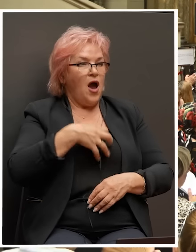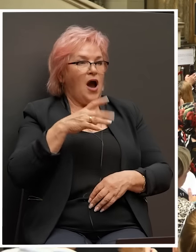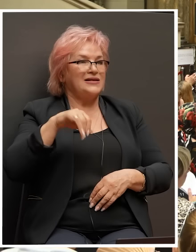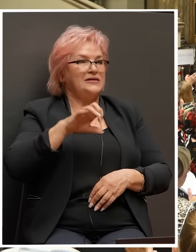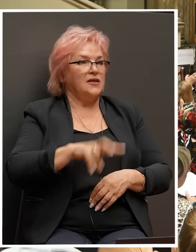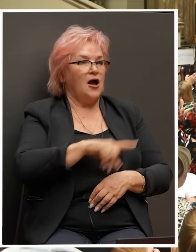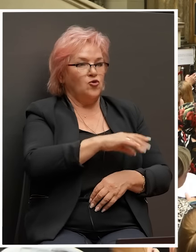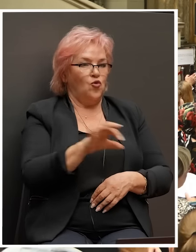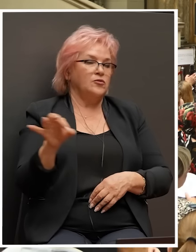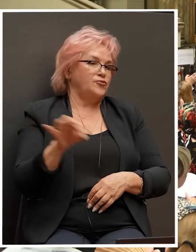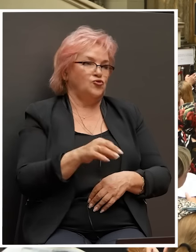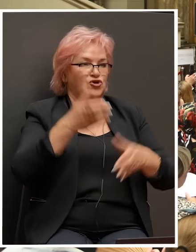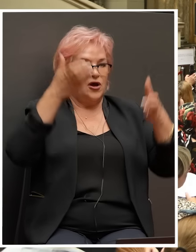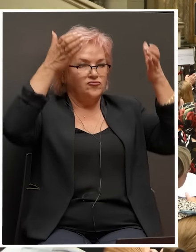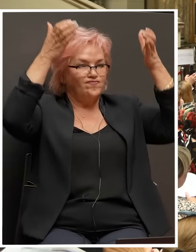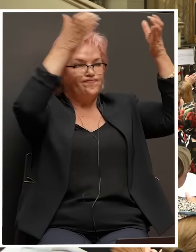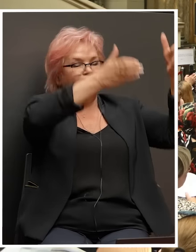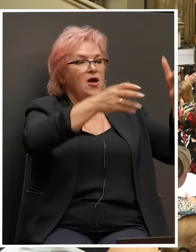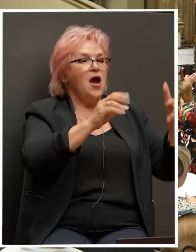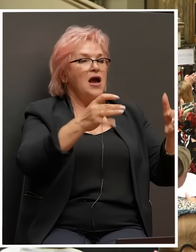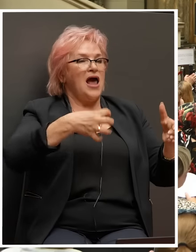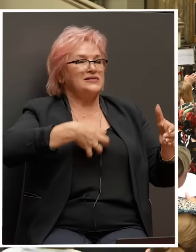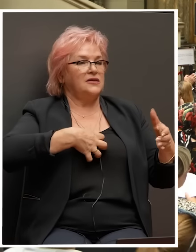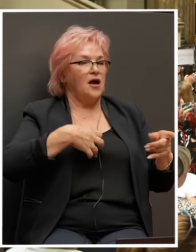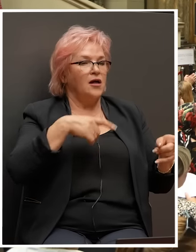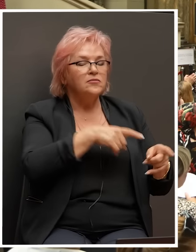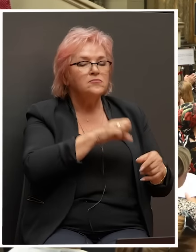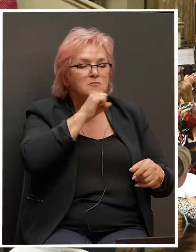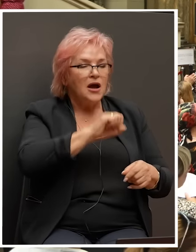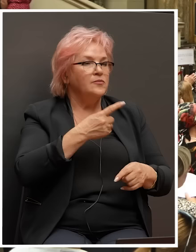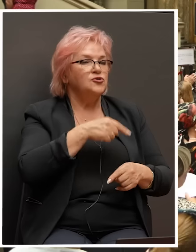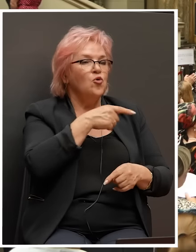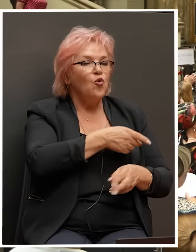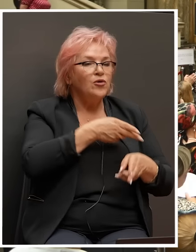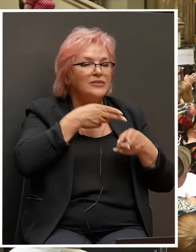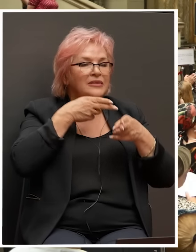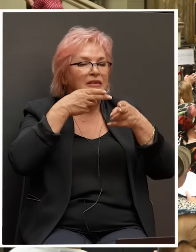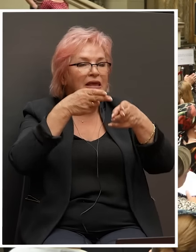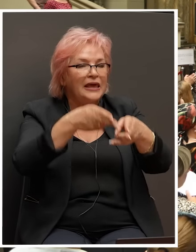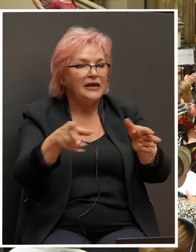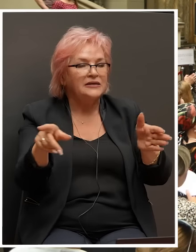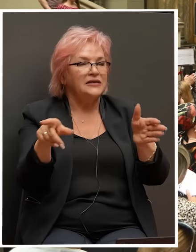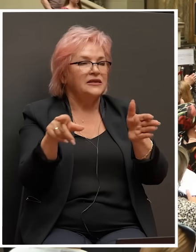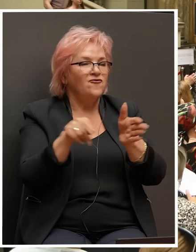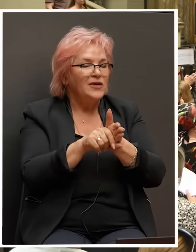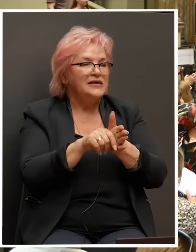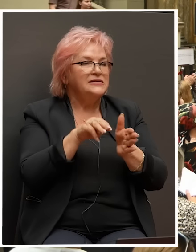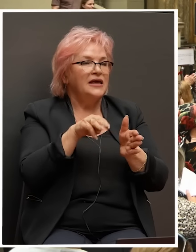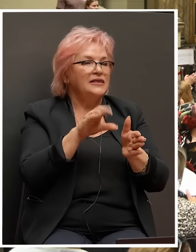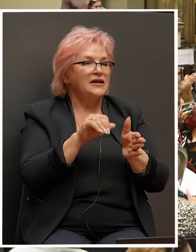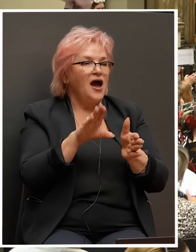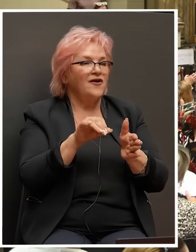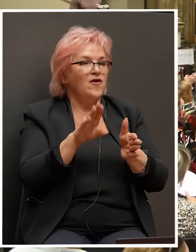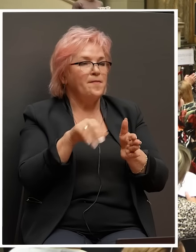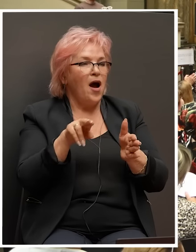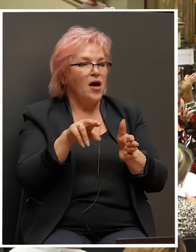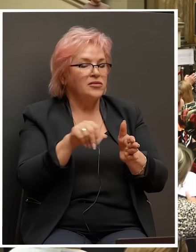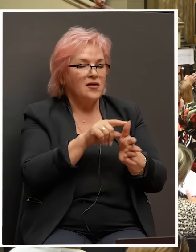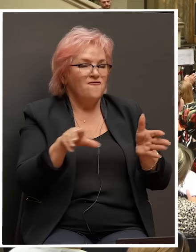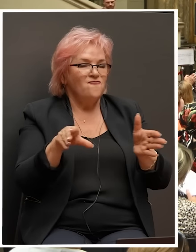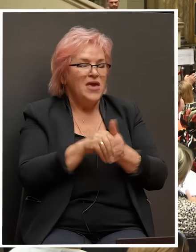он получает кардинальскую шапку, получает он ее благодаря тому, что он едет вместе с Торквемадой, едет он в